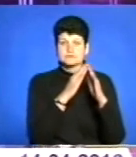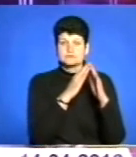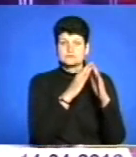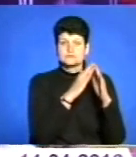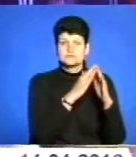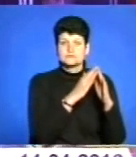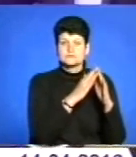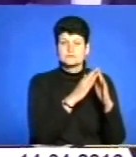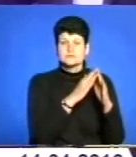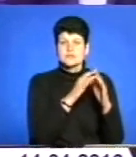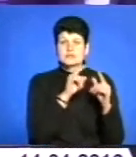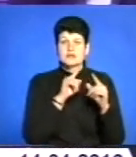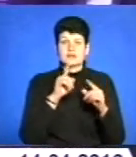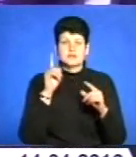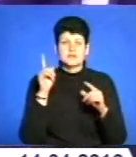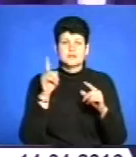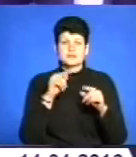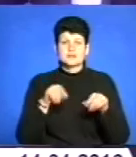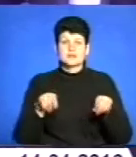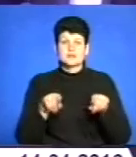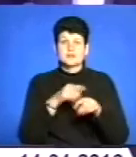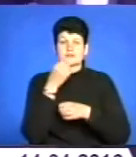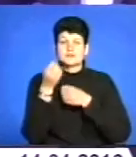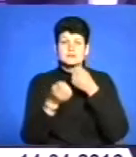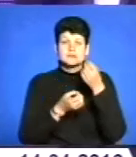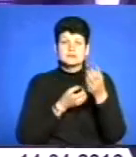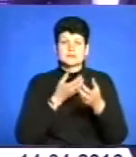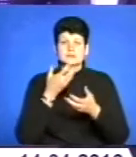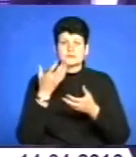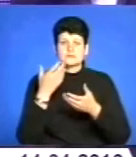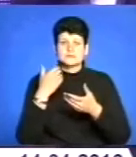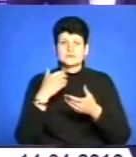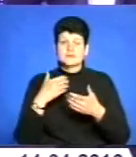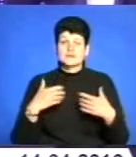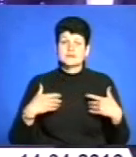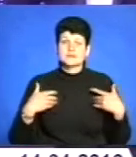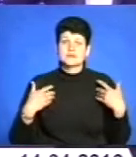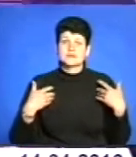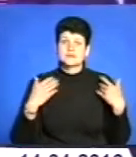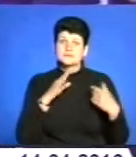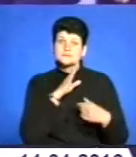Весною наче цвіт, здравствуй, мать.